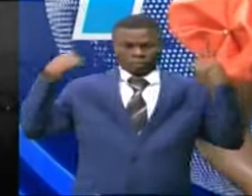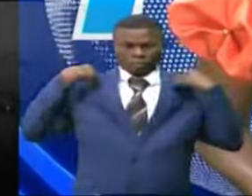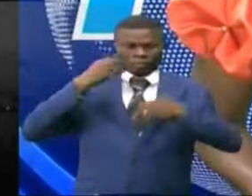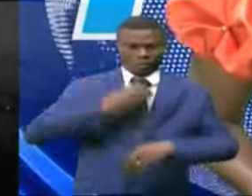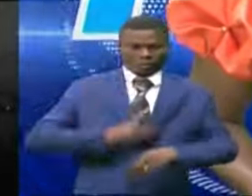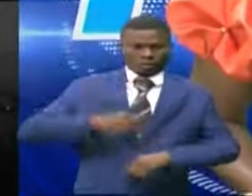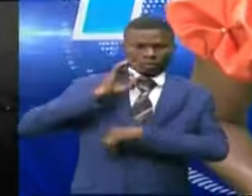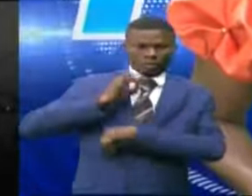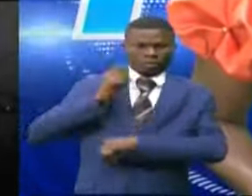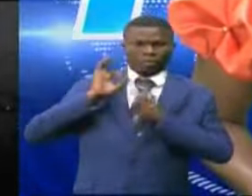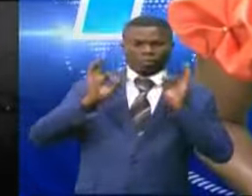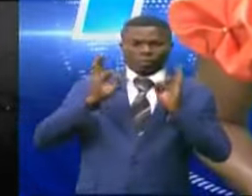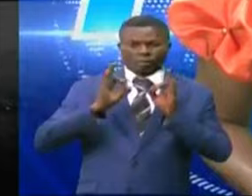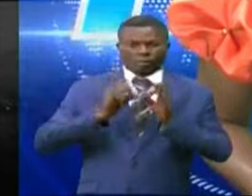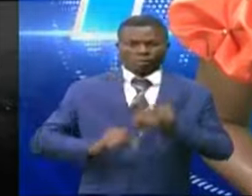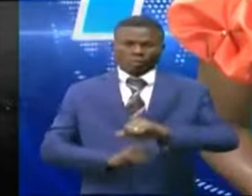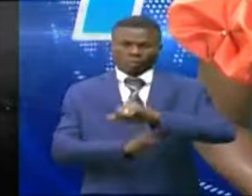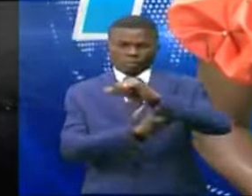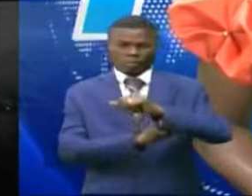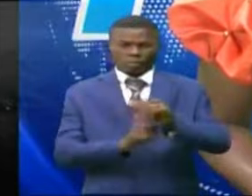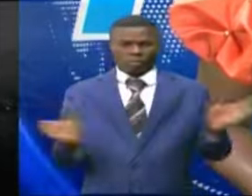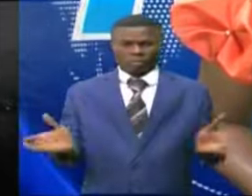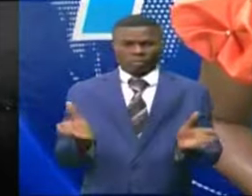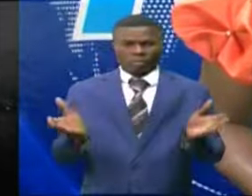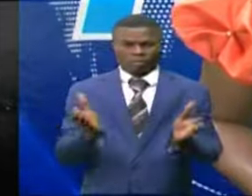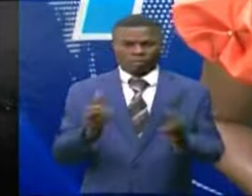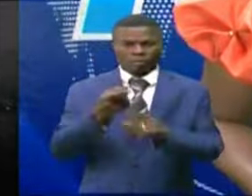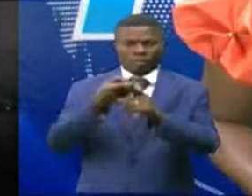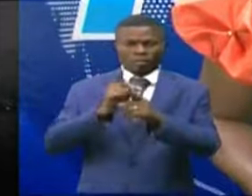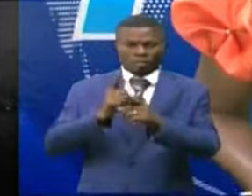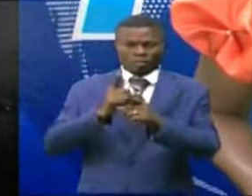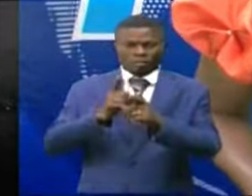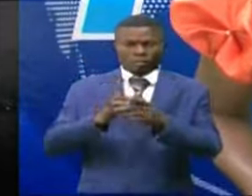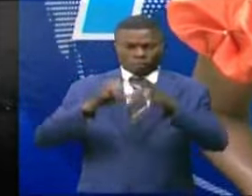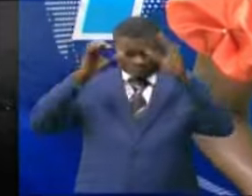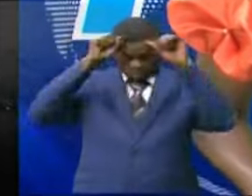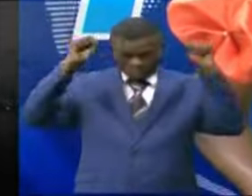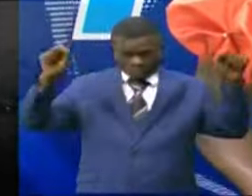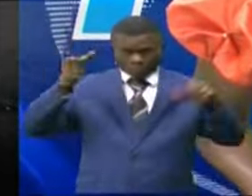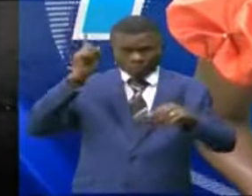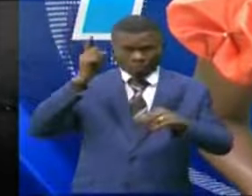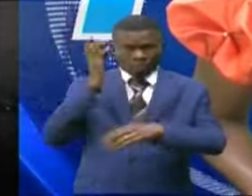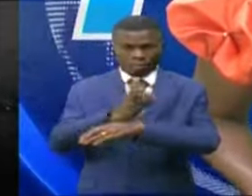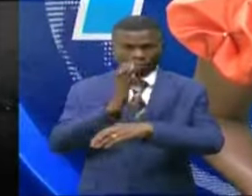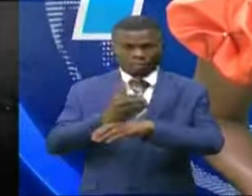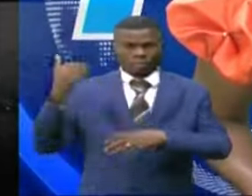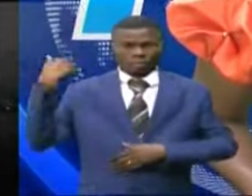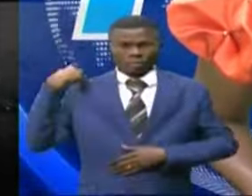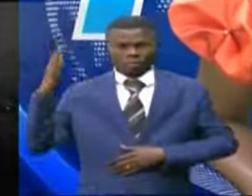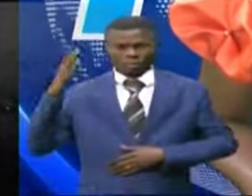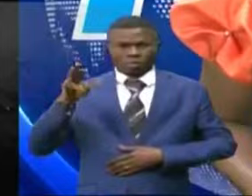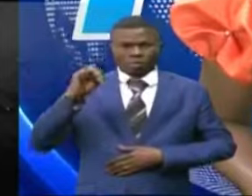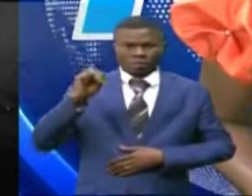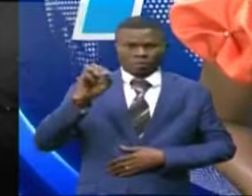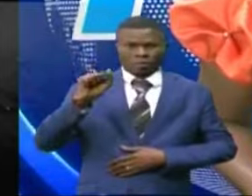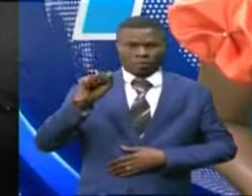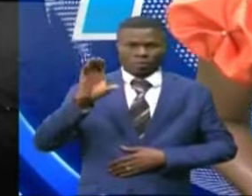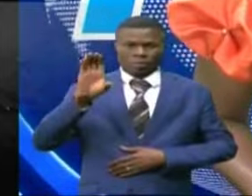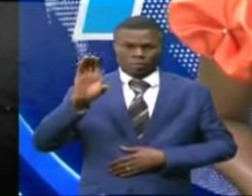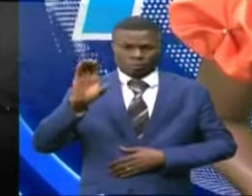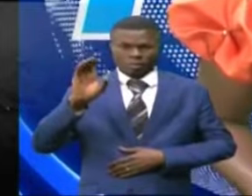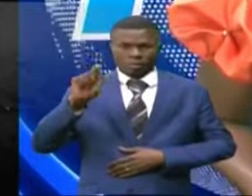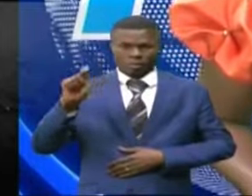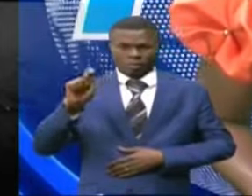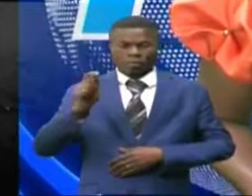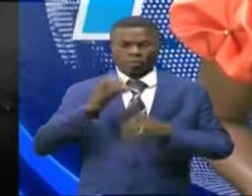reçu la visite de soutien et de réconfort de la première présidente du Conseil d'État, Marthe Odio-Nondé,